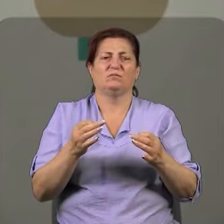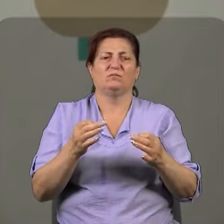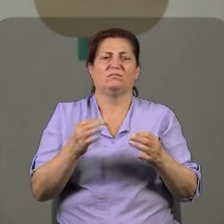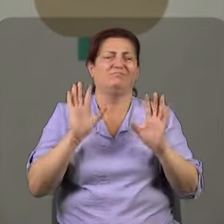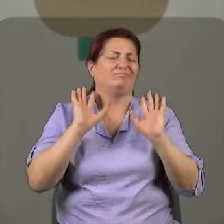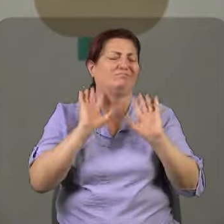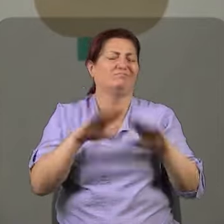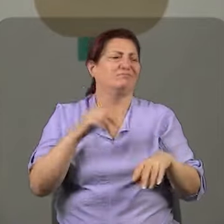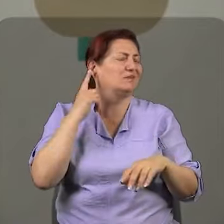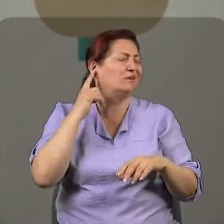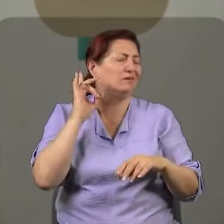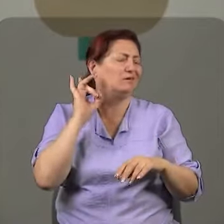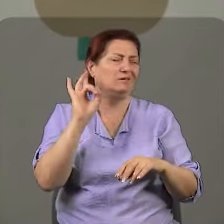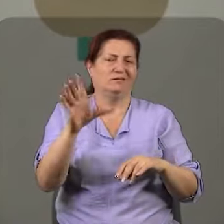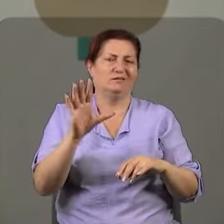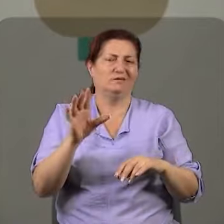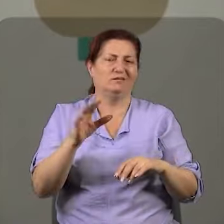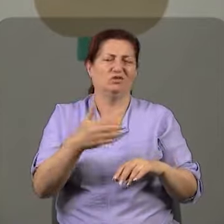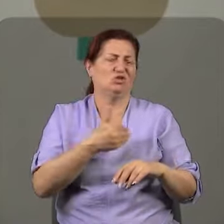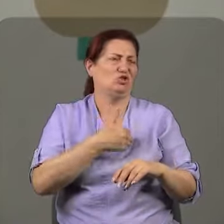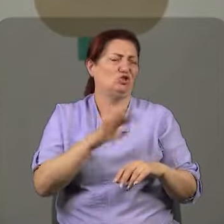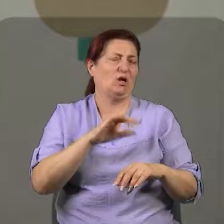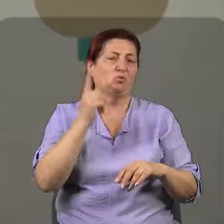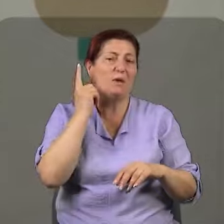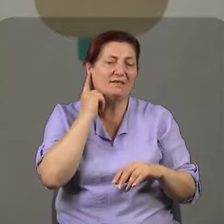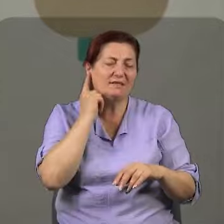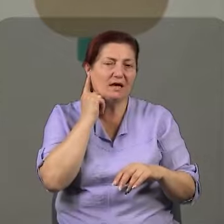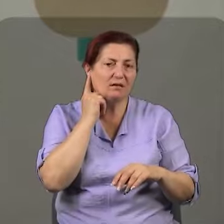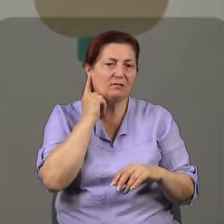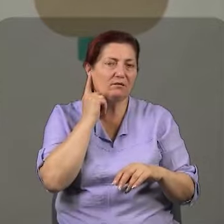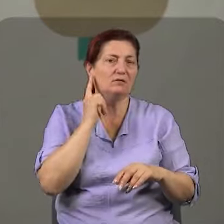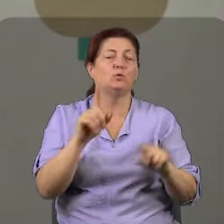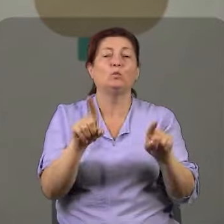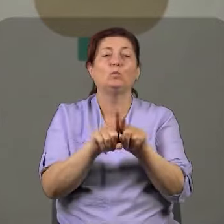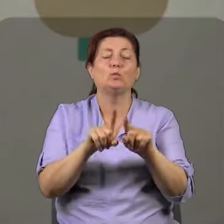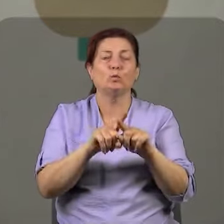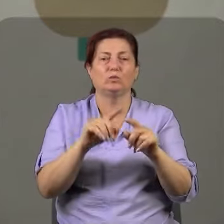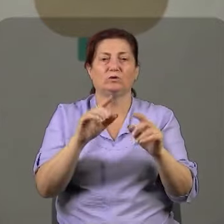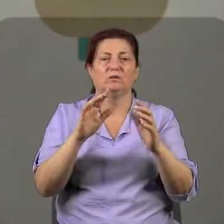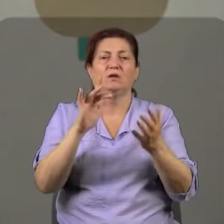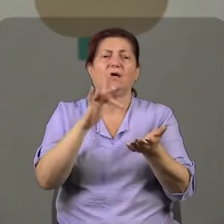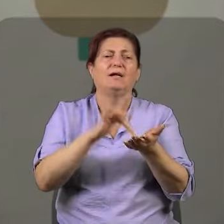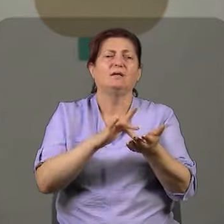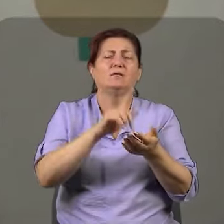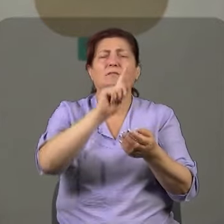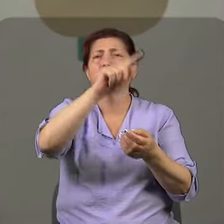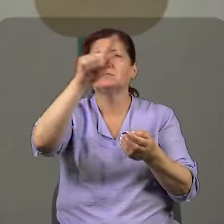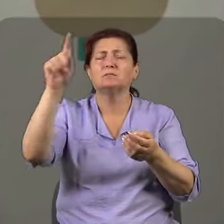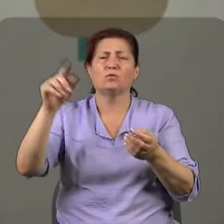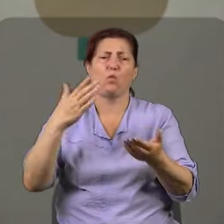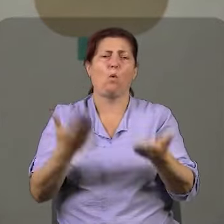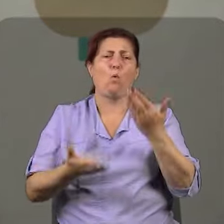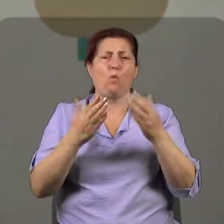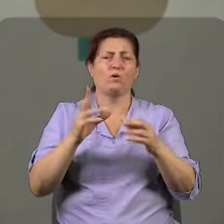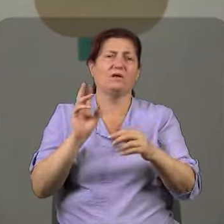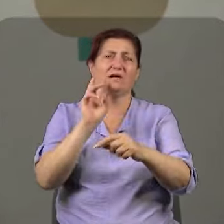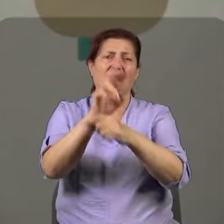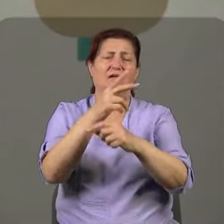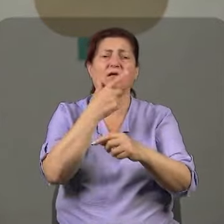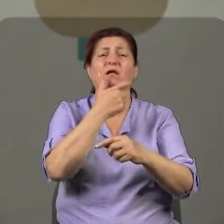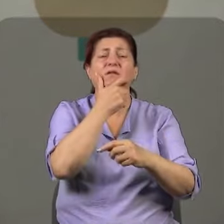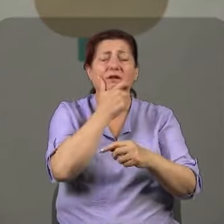բաց ուղղակի ասում ես, կարծես իրենք ոնց որ չեն ուզում լսեն, էլի դա։ Նույնիսկ այն երկրները, որտեղ գնում են իրանք ինչ որ օրինակներ նայելու, նույնիսկ